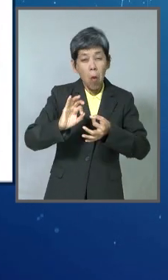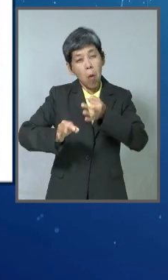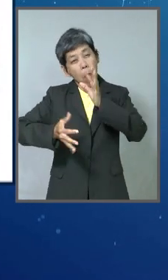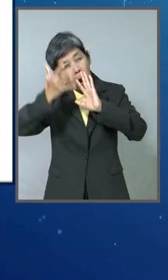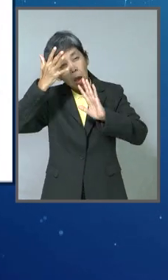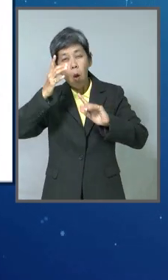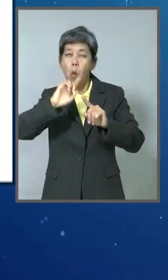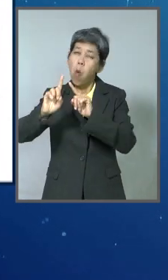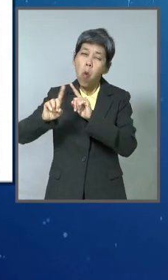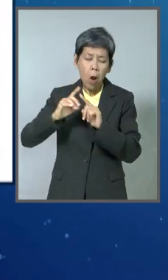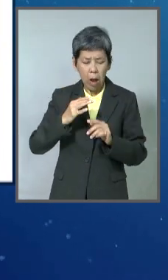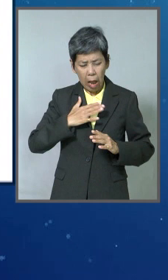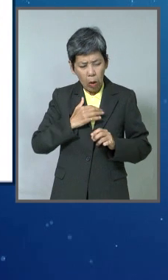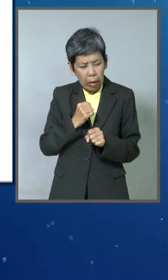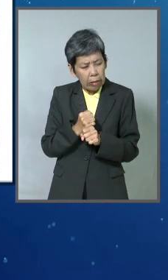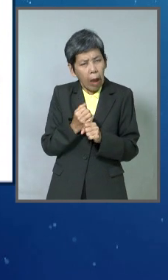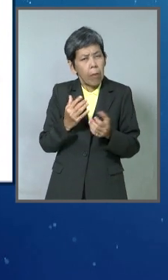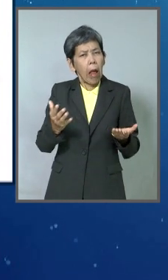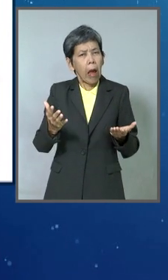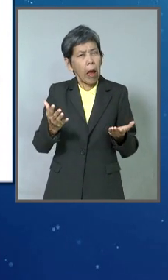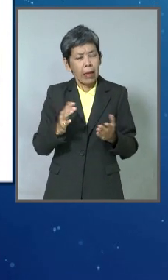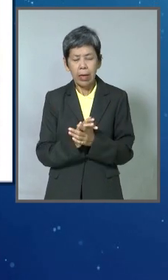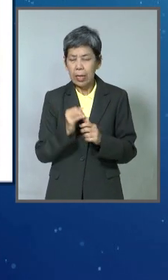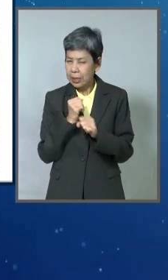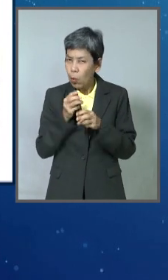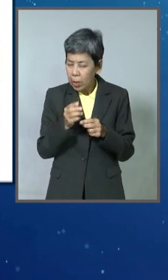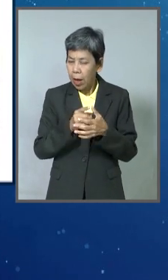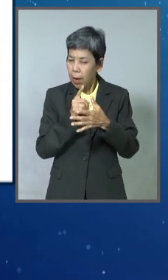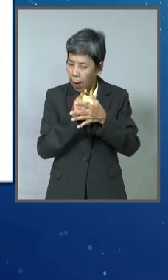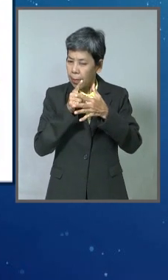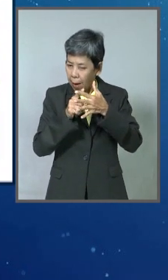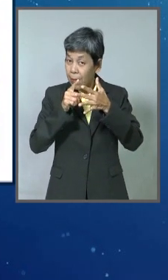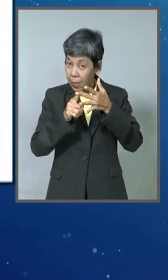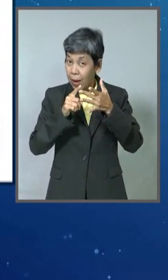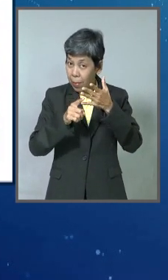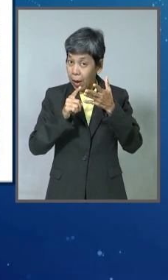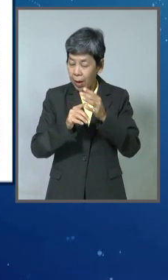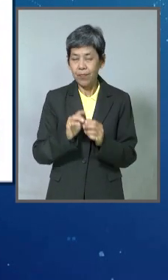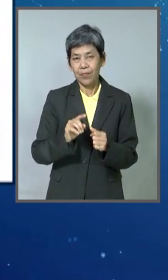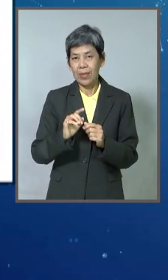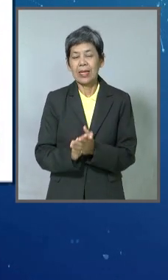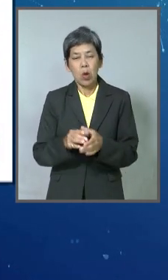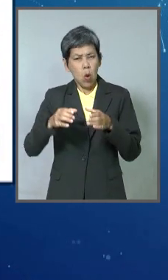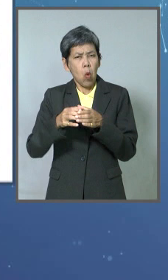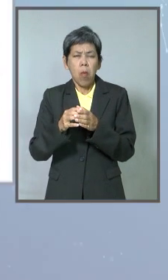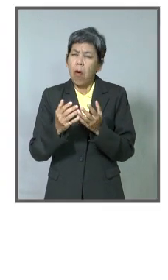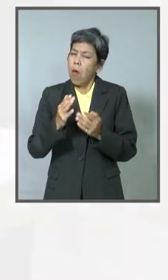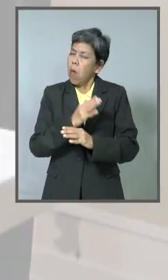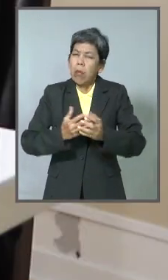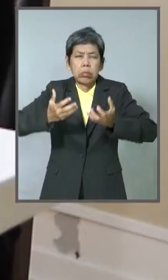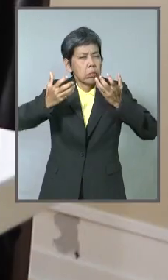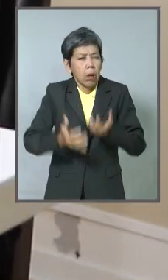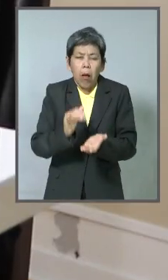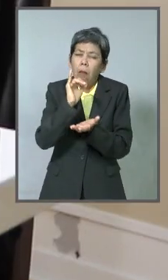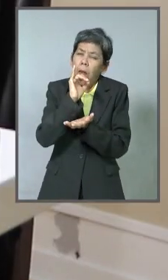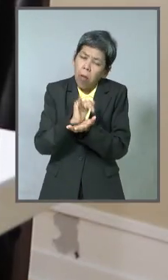ตัวยังไงเราต้องทำอะไรก่อนเป็น1 2 3แล้วอีกกลุ่มนึงคือกลุ่มที่ติดเตียงกลุ่มผู้สูงอ